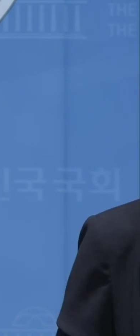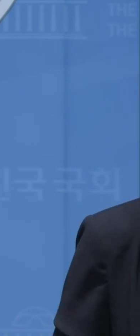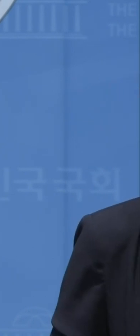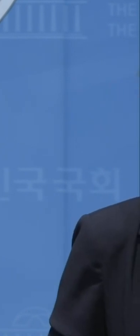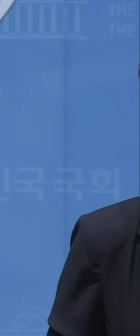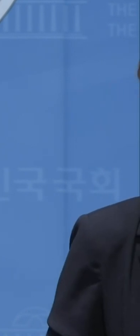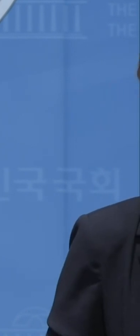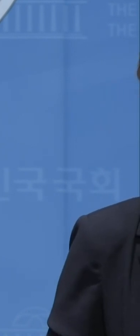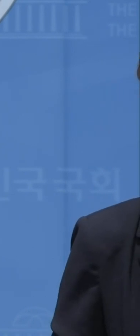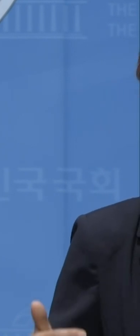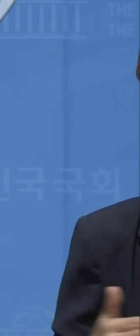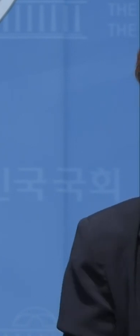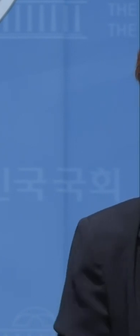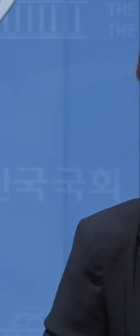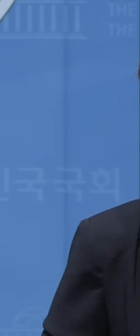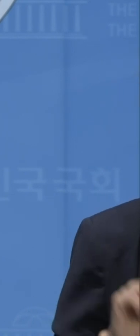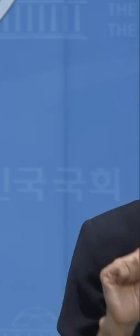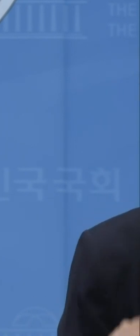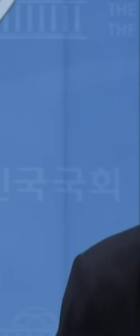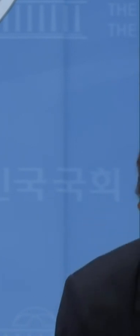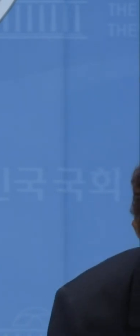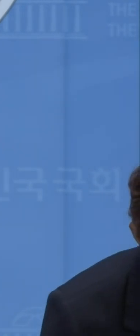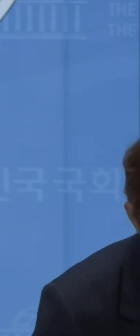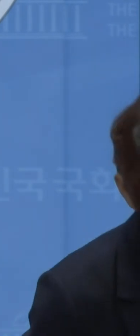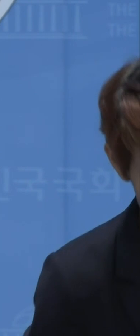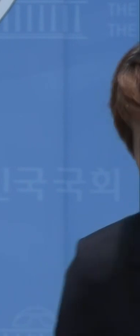기다립니다 여기까지 하겠습니다 고맙습니다